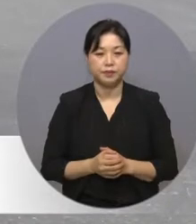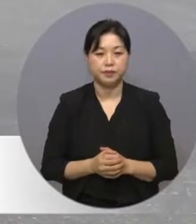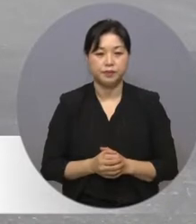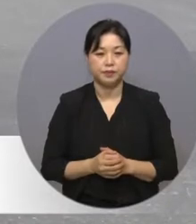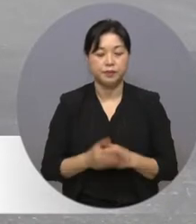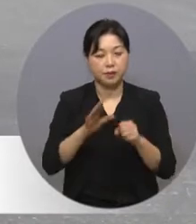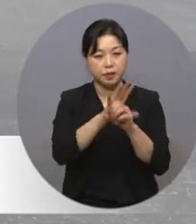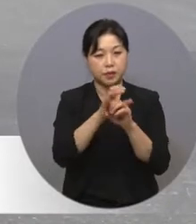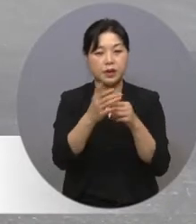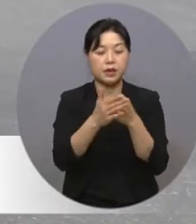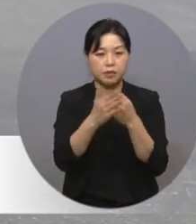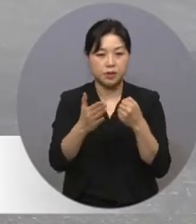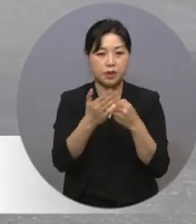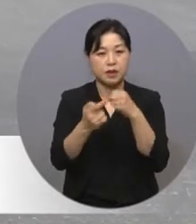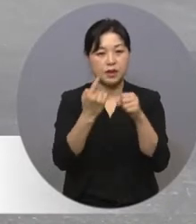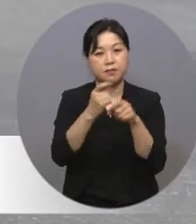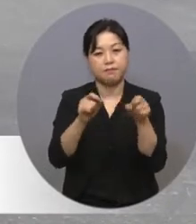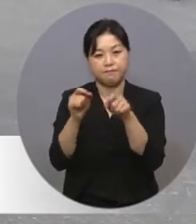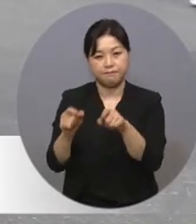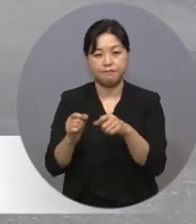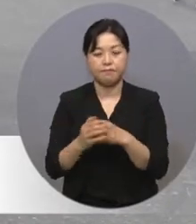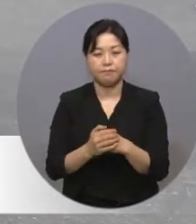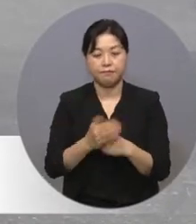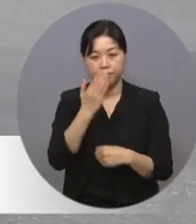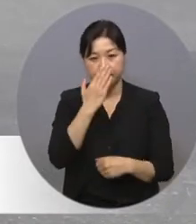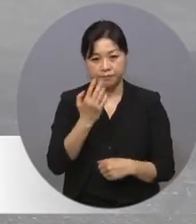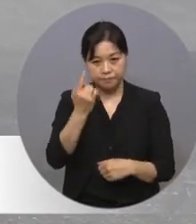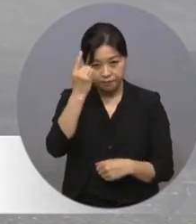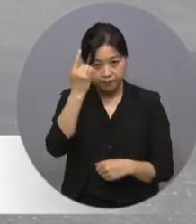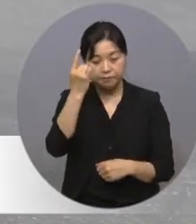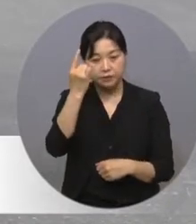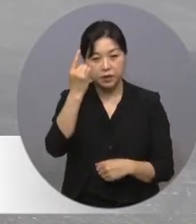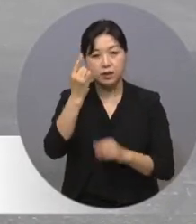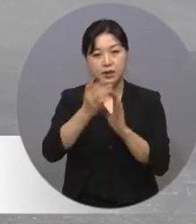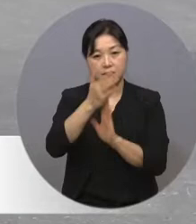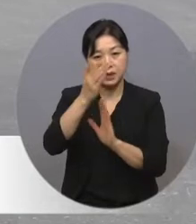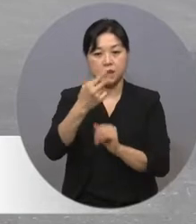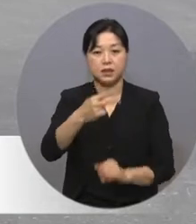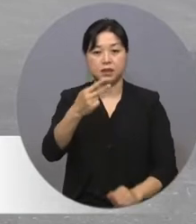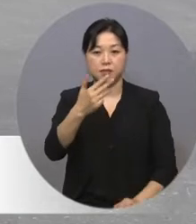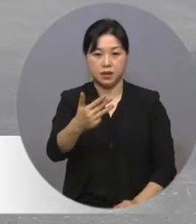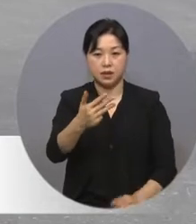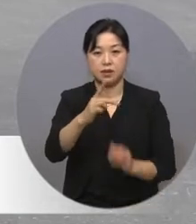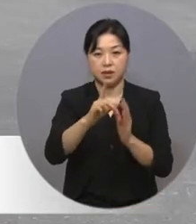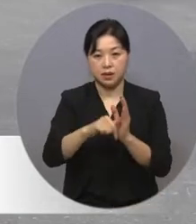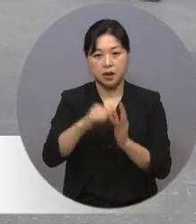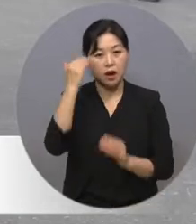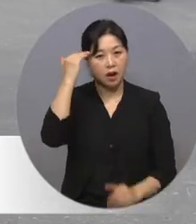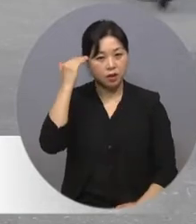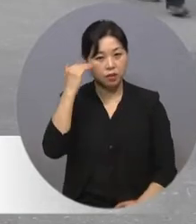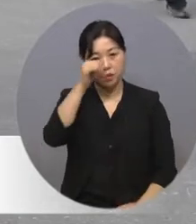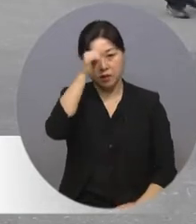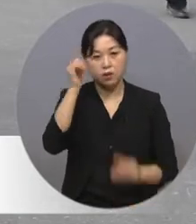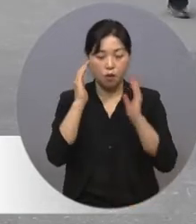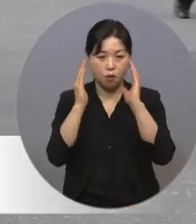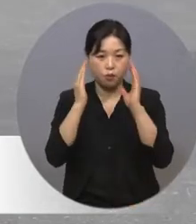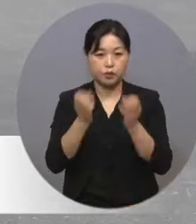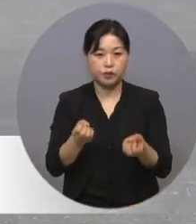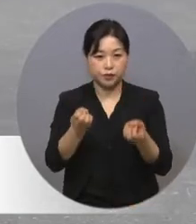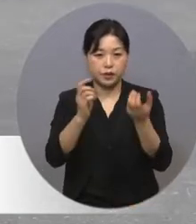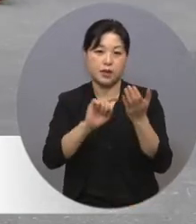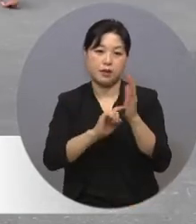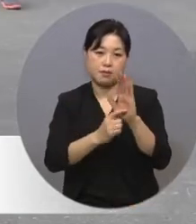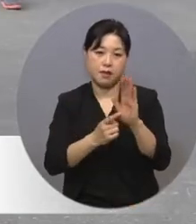지금 열리고 있습니다. 순천시는 지난 2008년에 대한민국 평생학습 축제를 한번 개최한 바